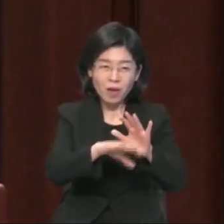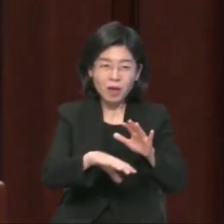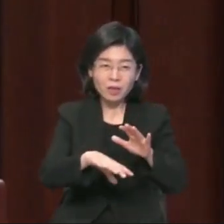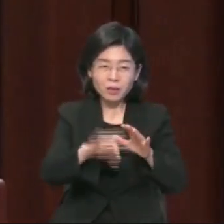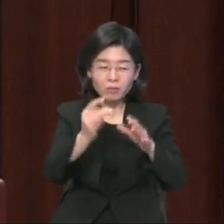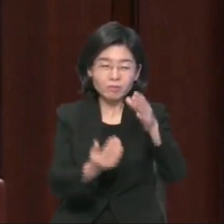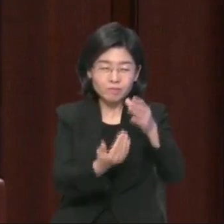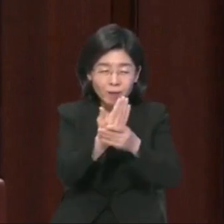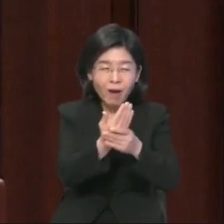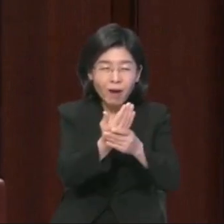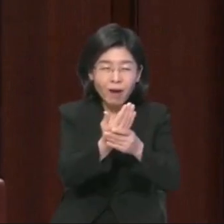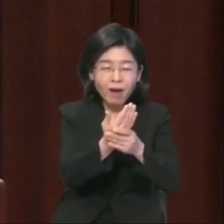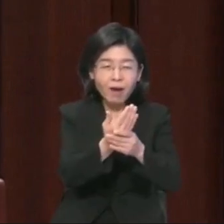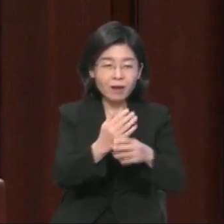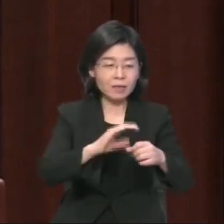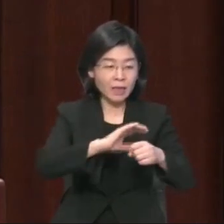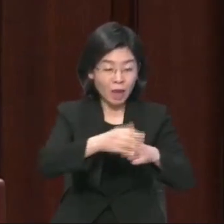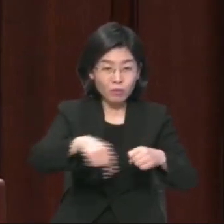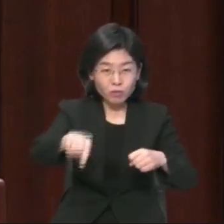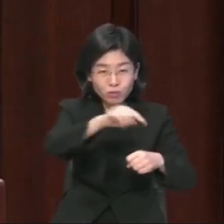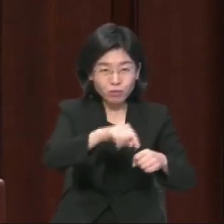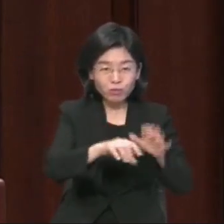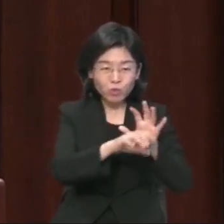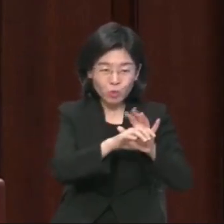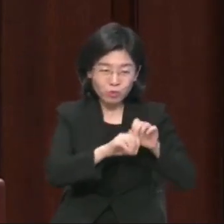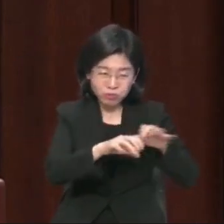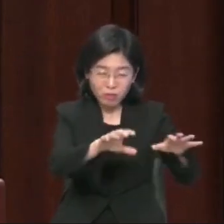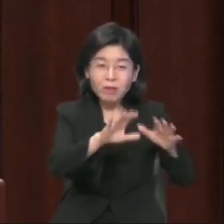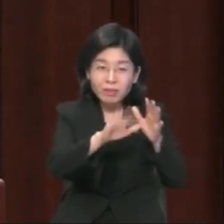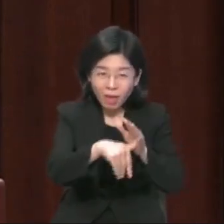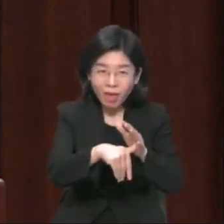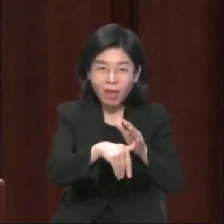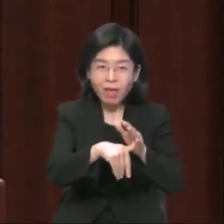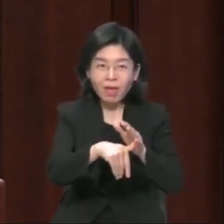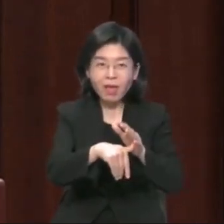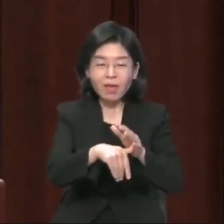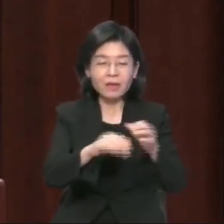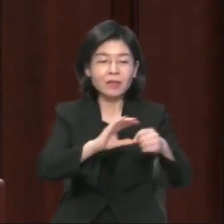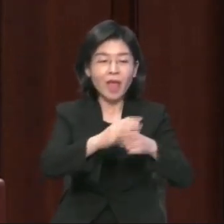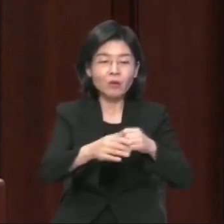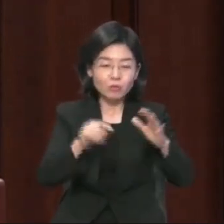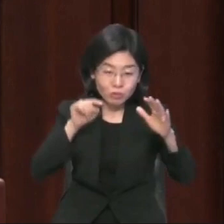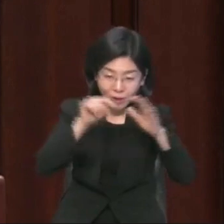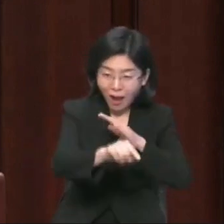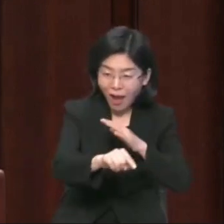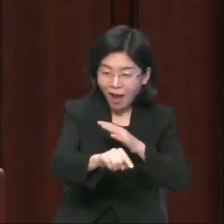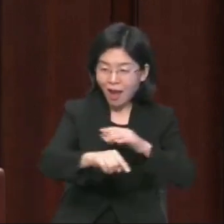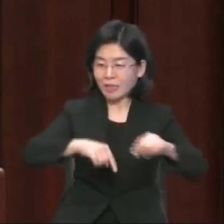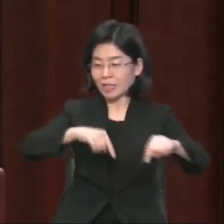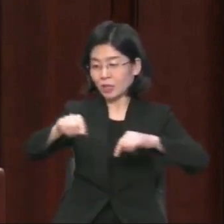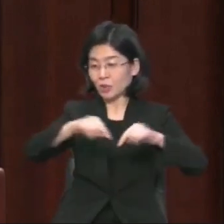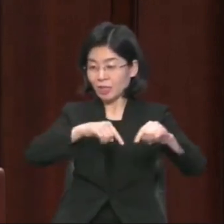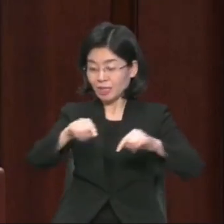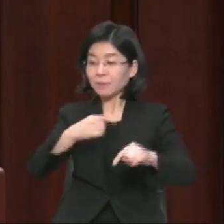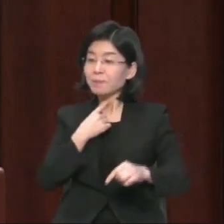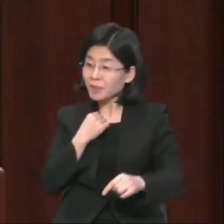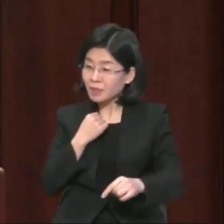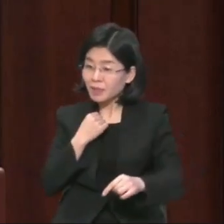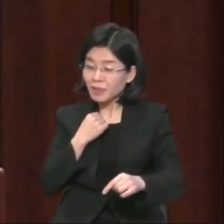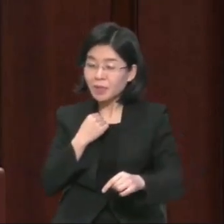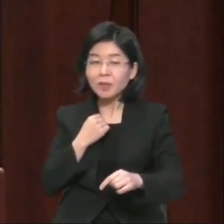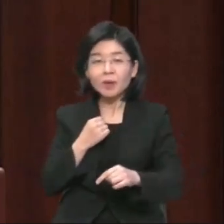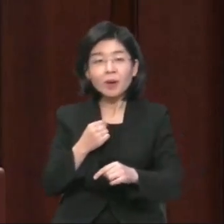코로나가 창궐을 할 때 대구로 직접 내려가셔서 현장 지휘를 하셨죠? 예, 그렇습니다. 몇 주 정도